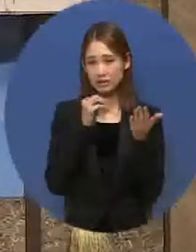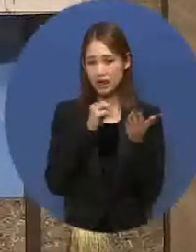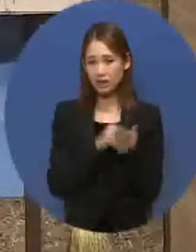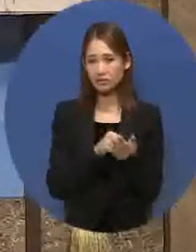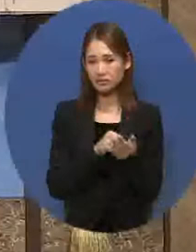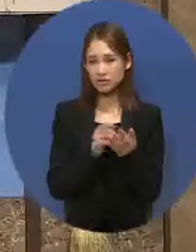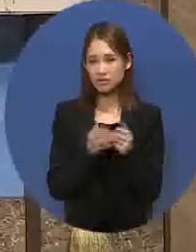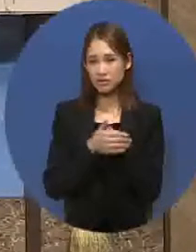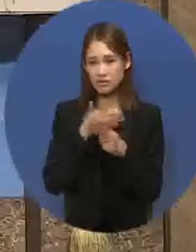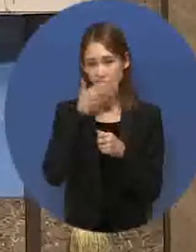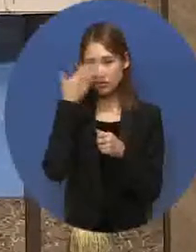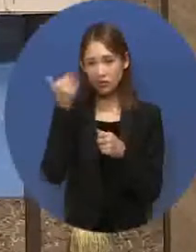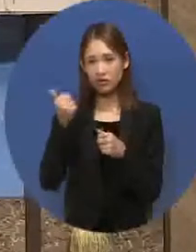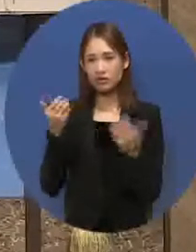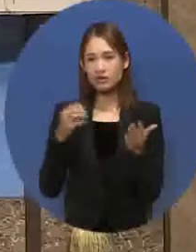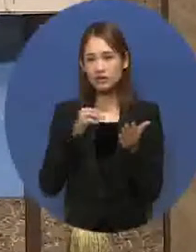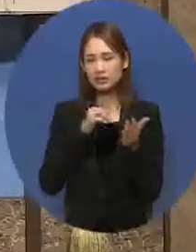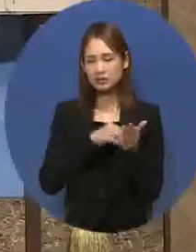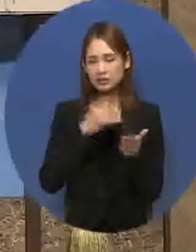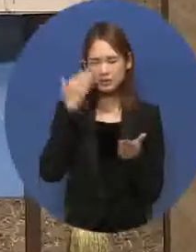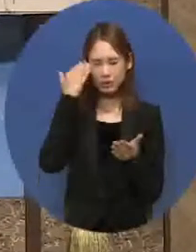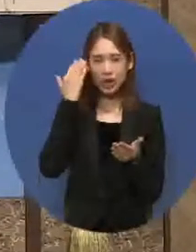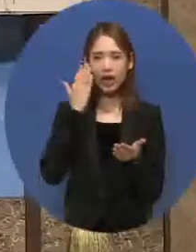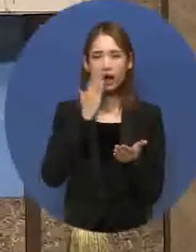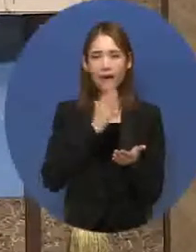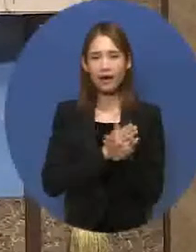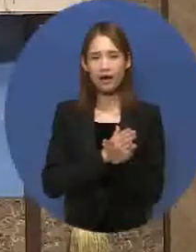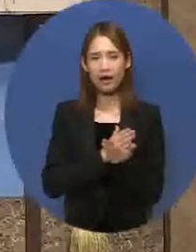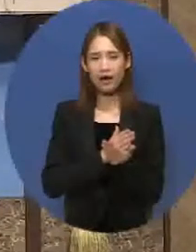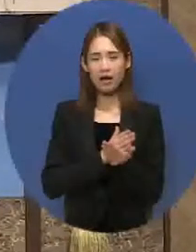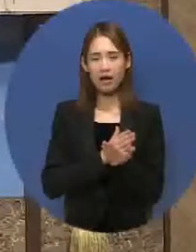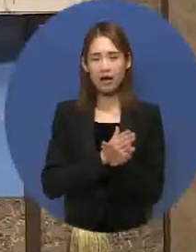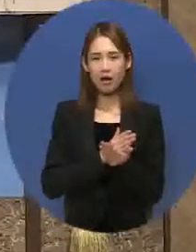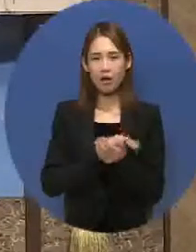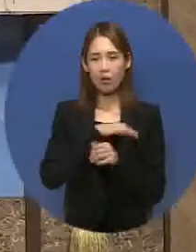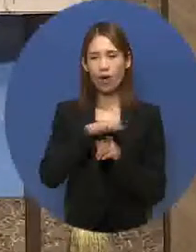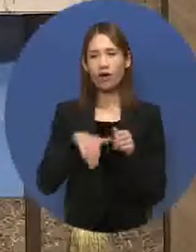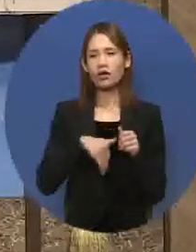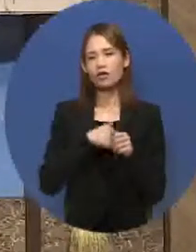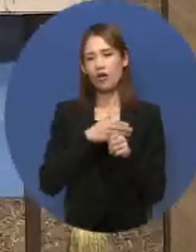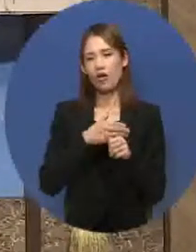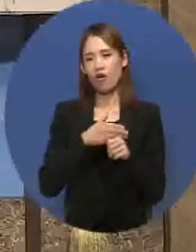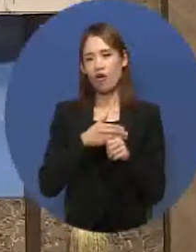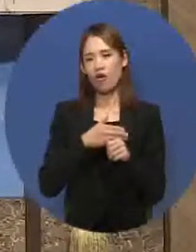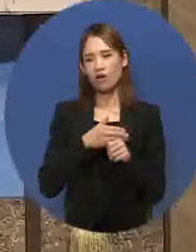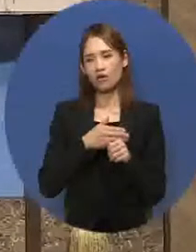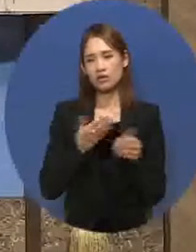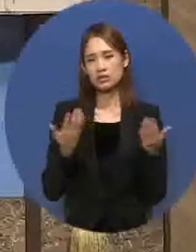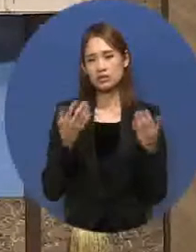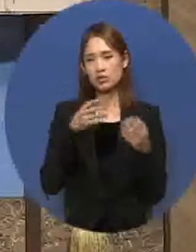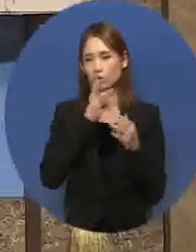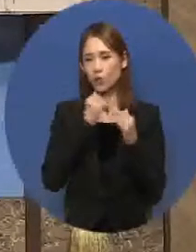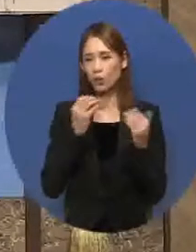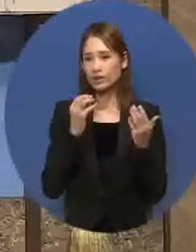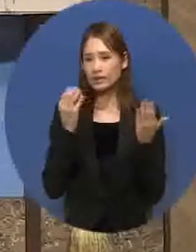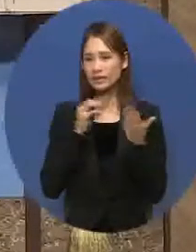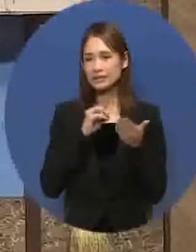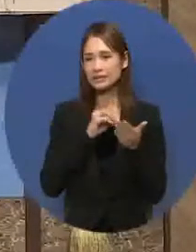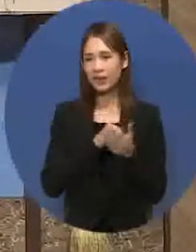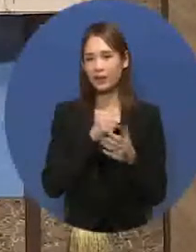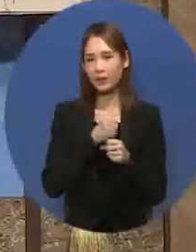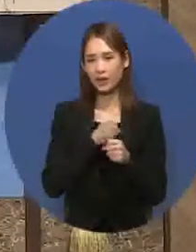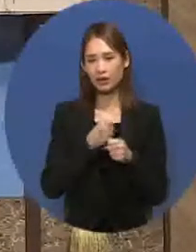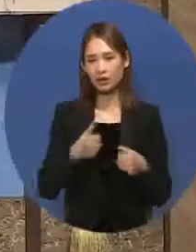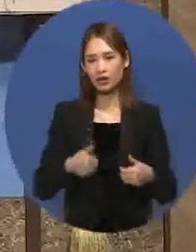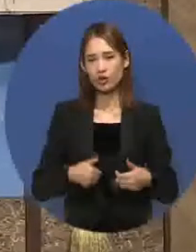일자리는 청년 일자리를 침해하지 않는 방법에서 노인 일자리를 마련해야 됩니다.